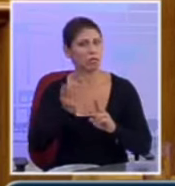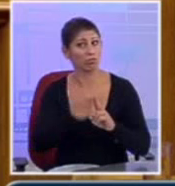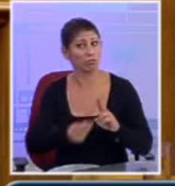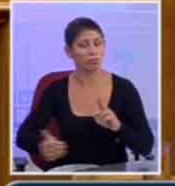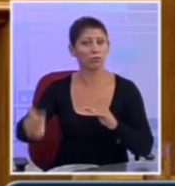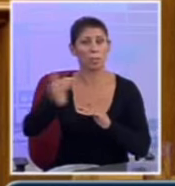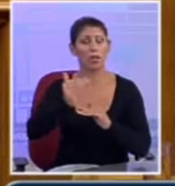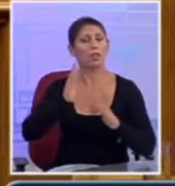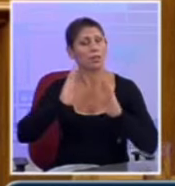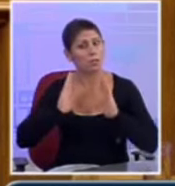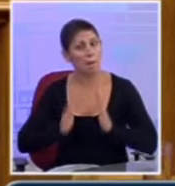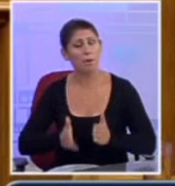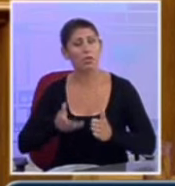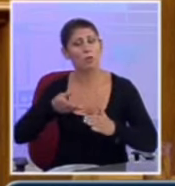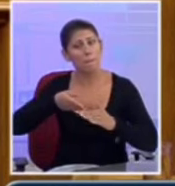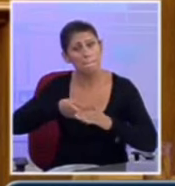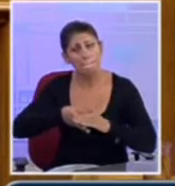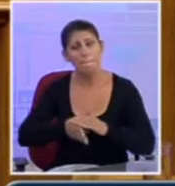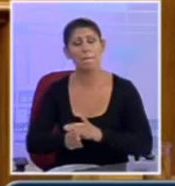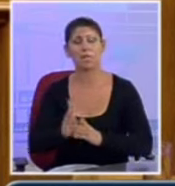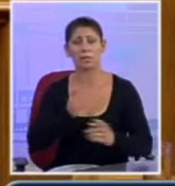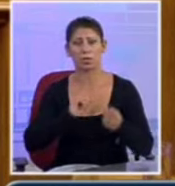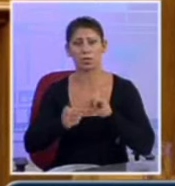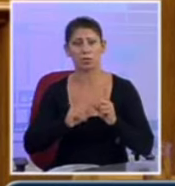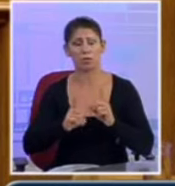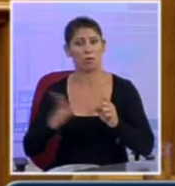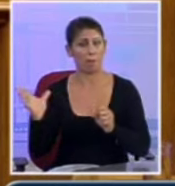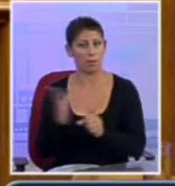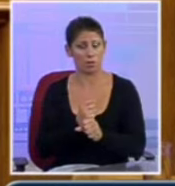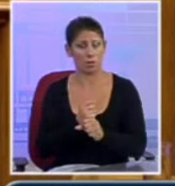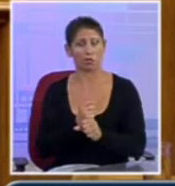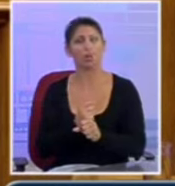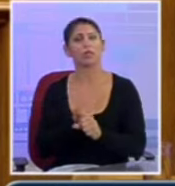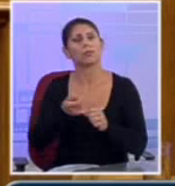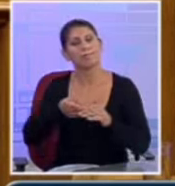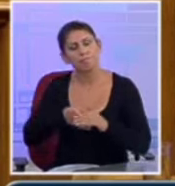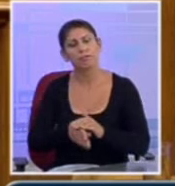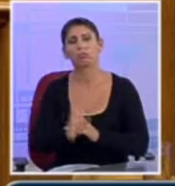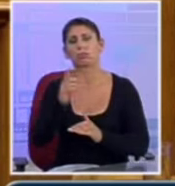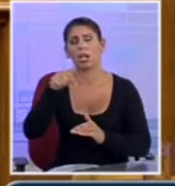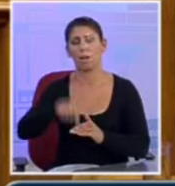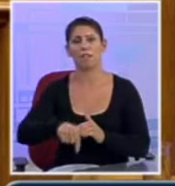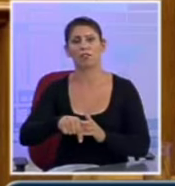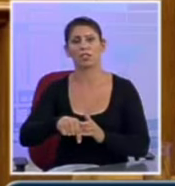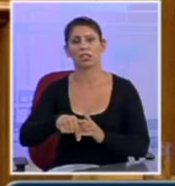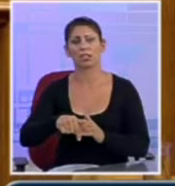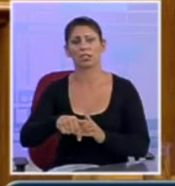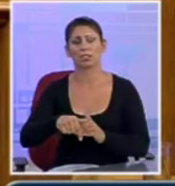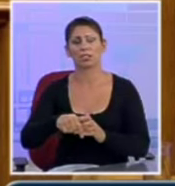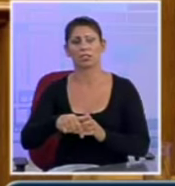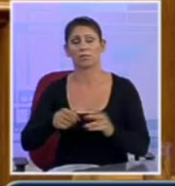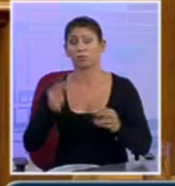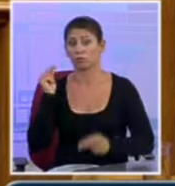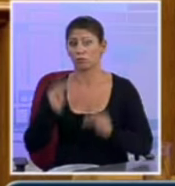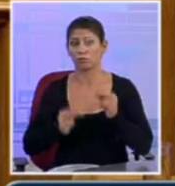να μπορέσουμε μέσα από τις συμφωνίες που θα πετύχουμε να ξεφύγουμε από αυτή την δίνη της κρίσης